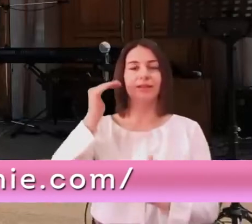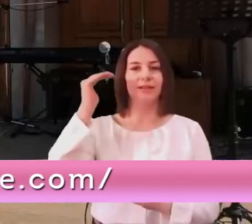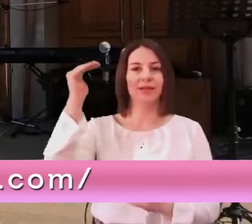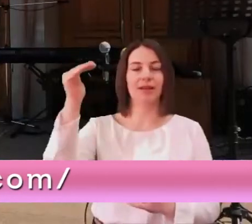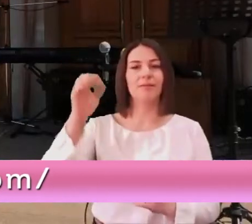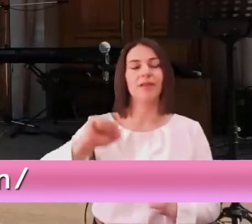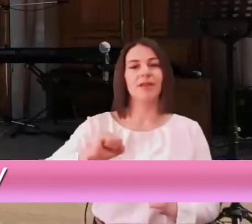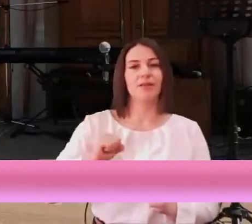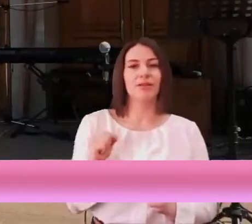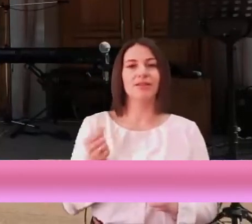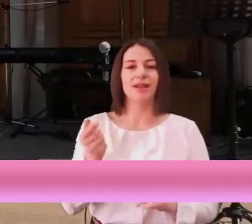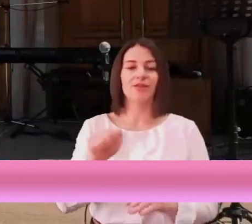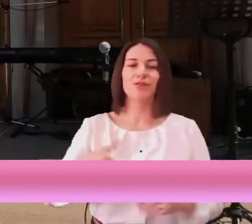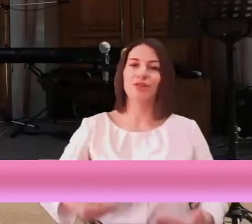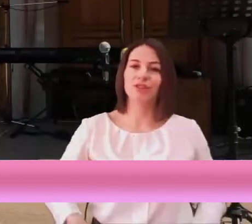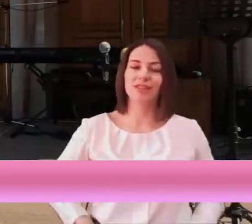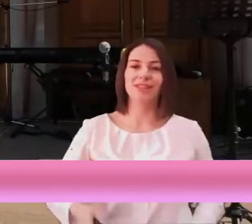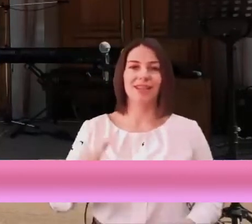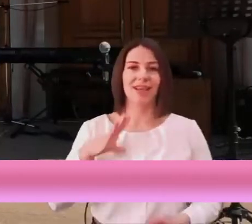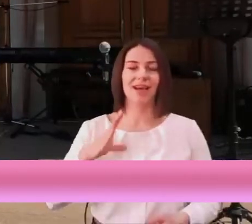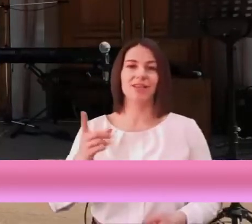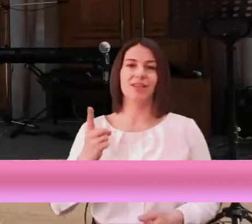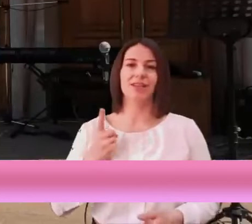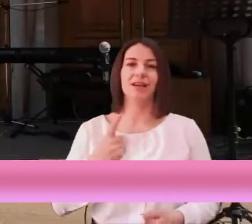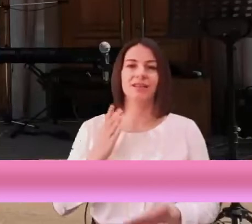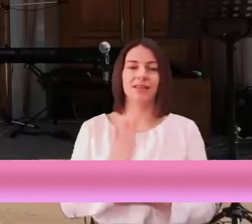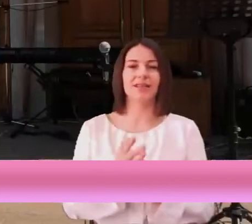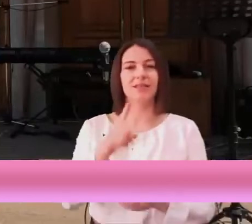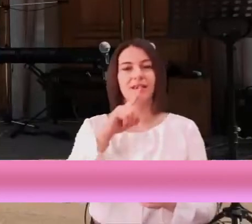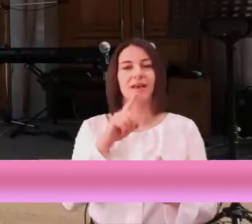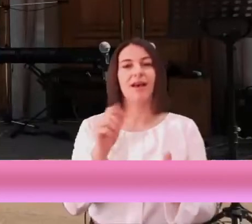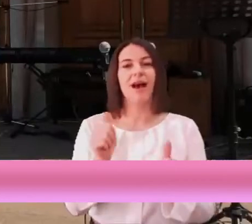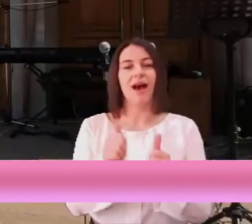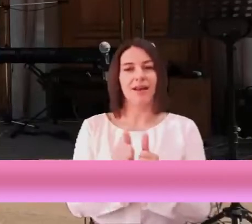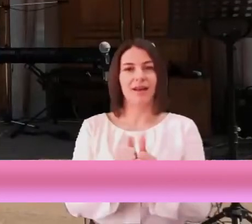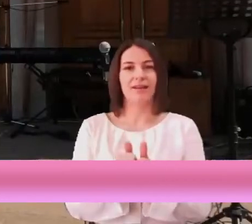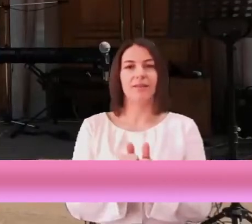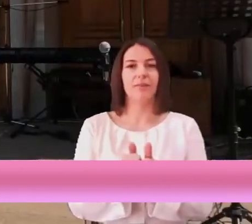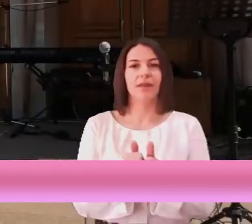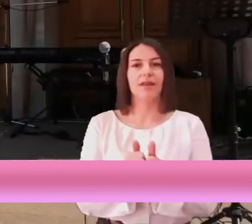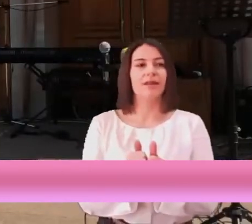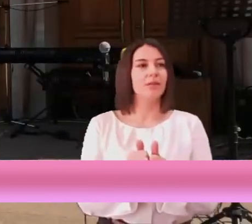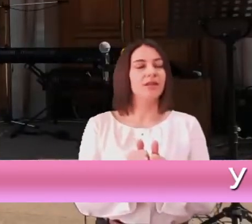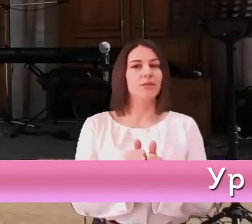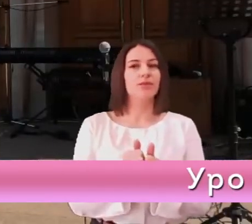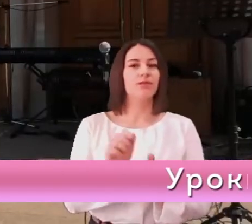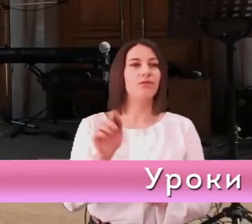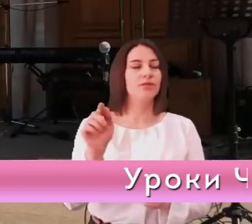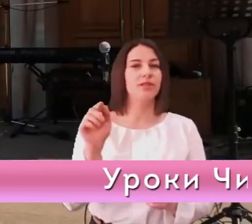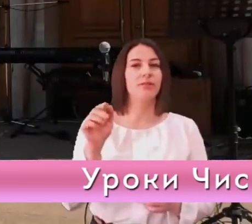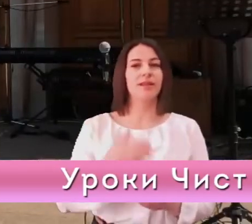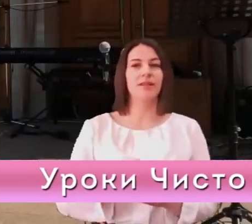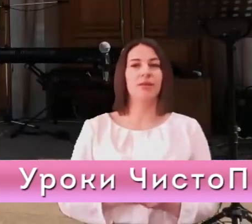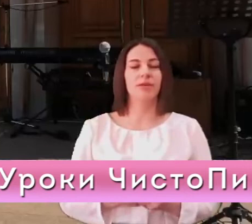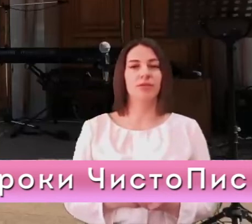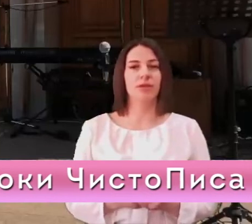жить и ожидать, оно как-то идет рядом. То, что касательно ожидания, нам понятно примерно, что такое ожидание, но вот каким